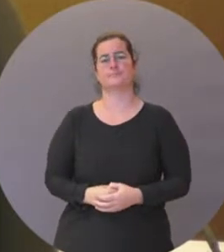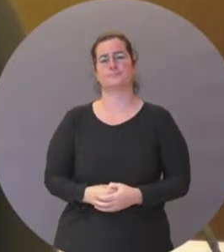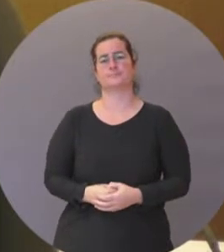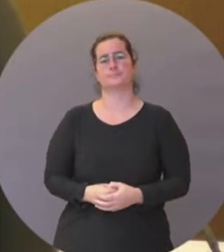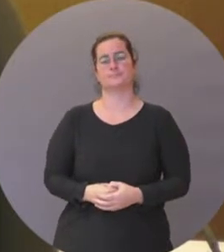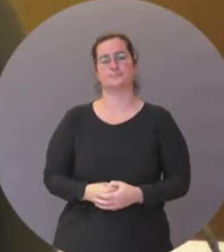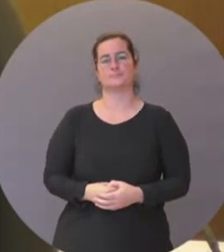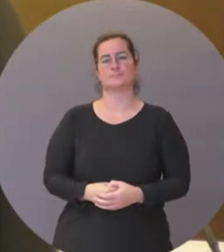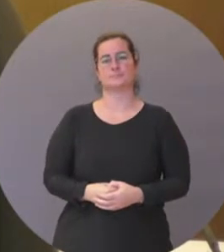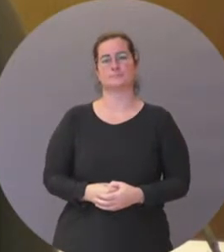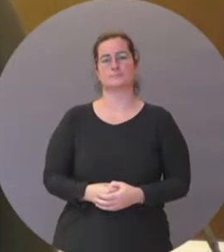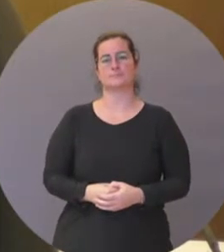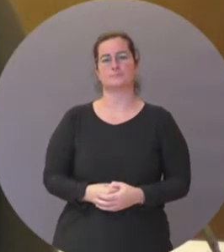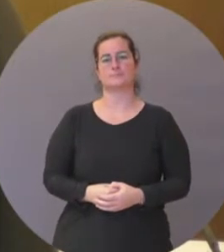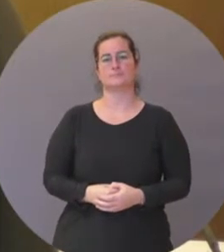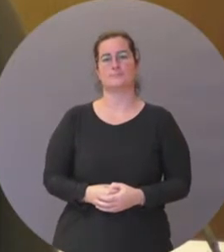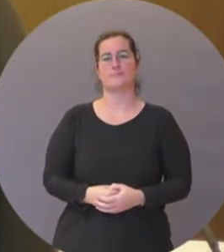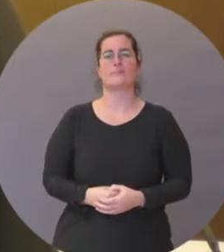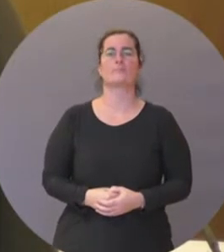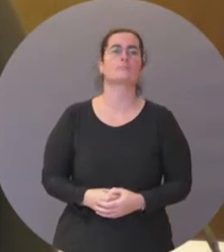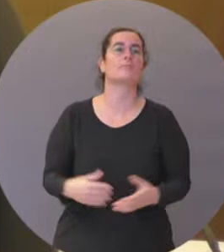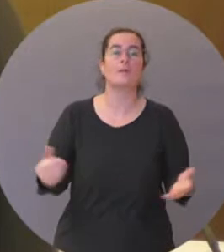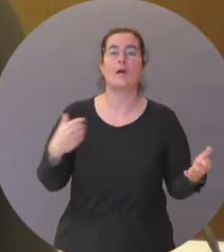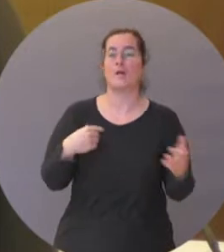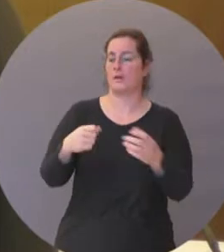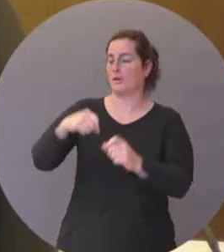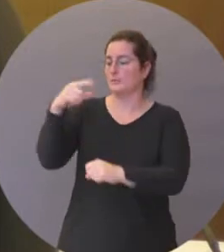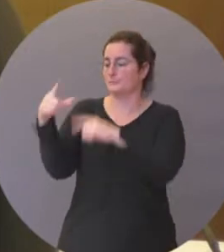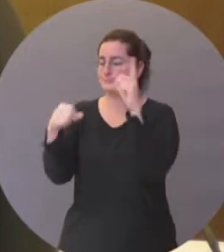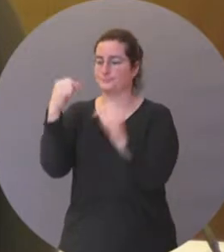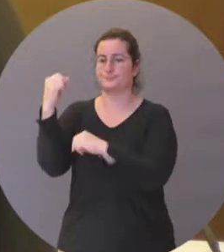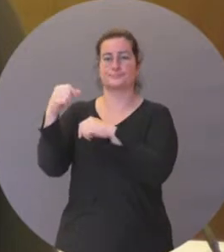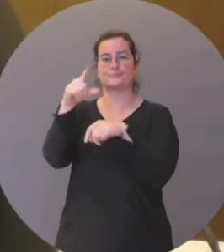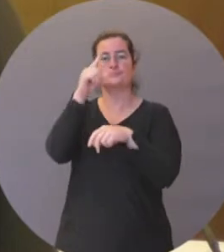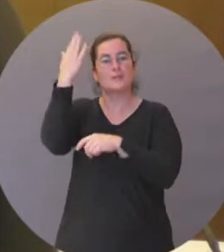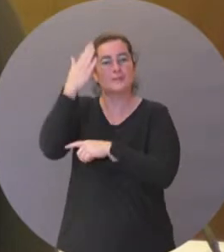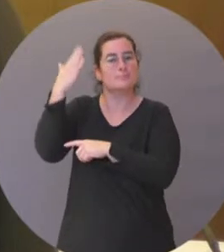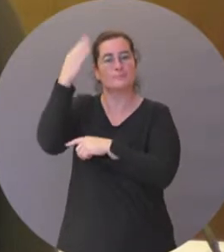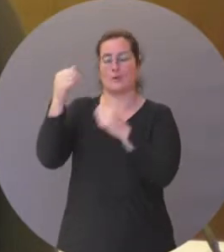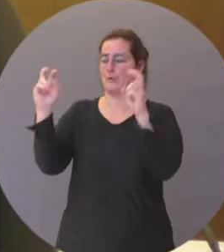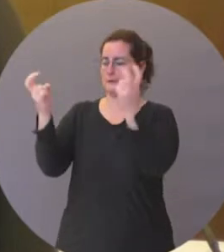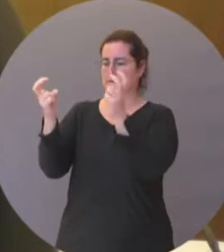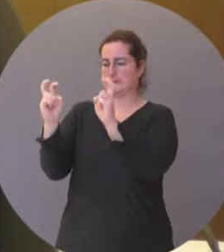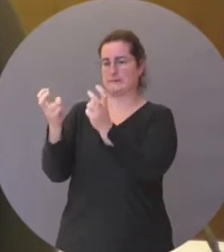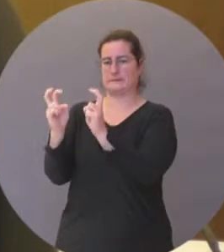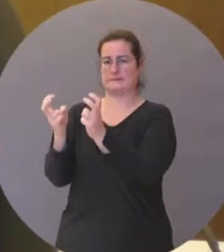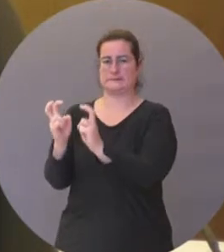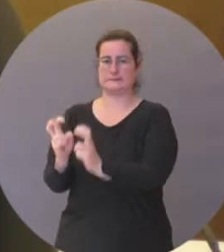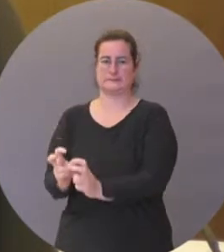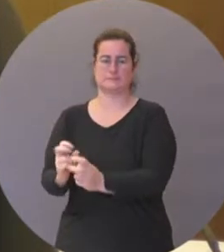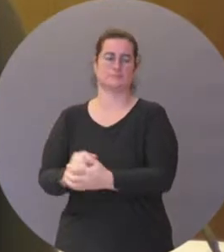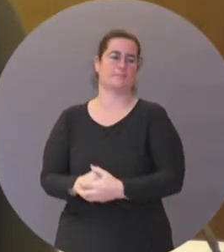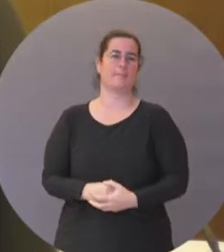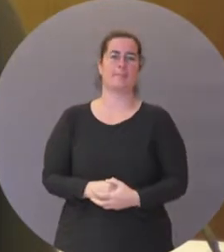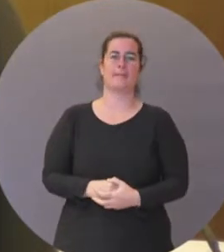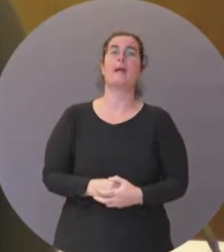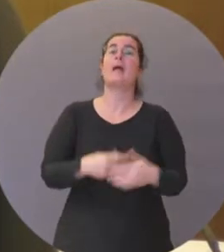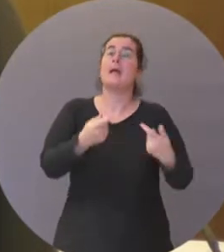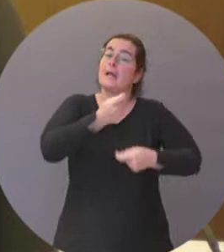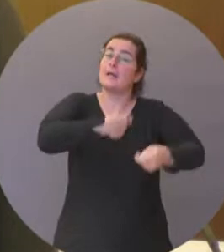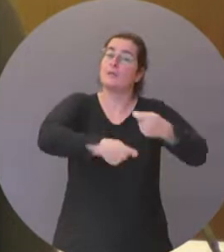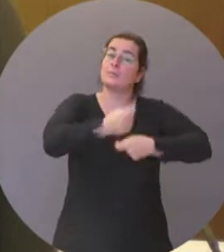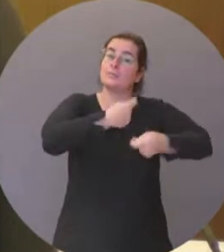une biodiversité qui qui décline une une économie qui pas